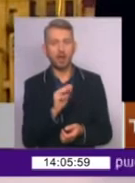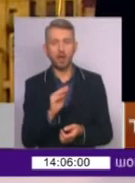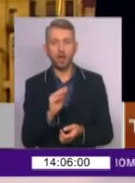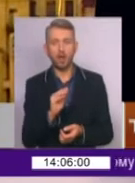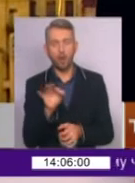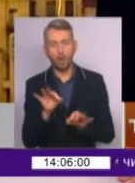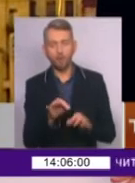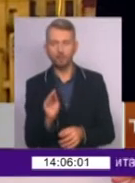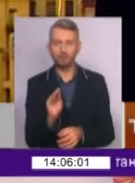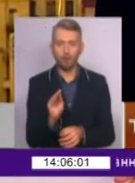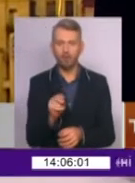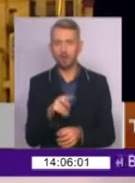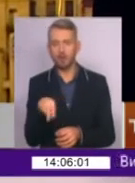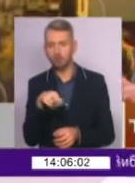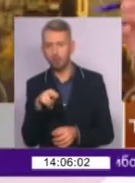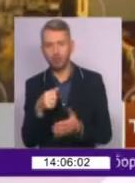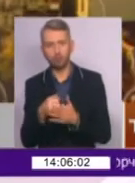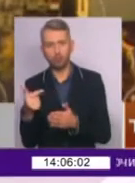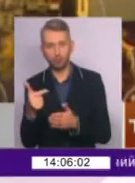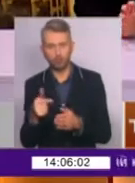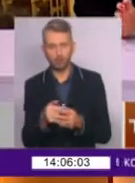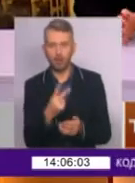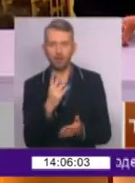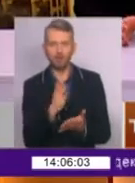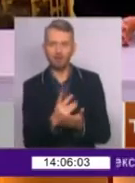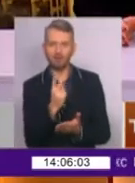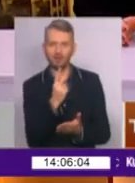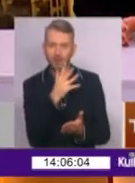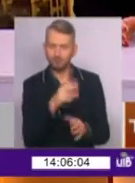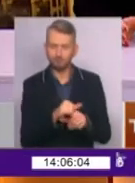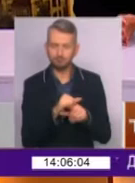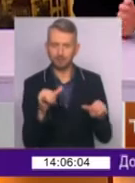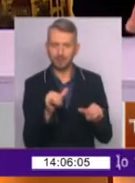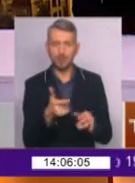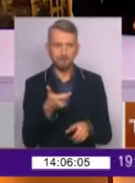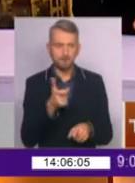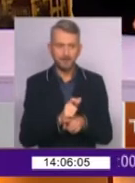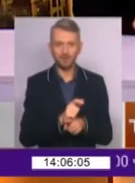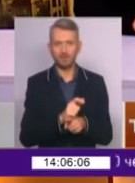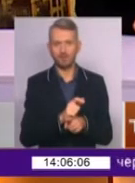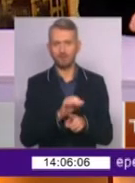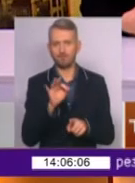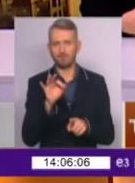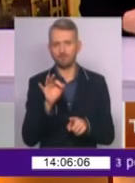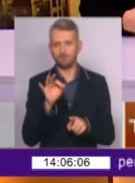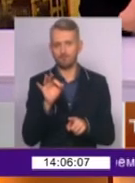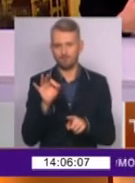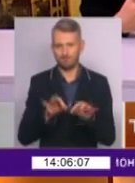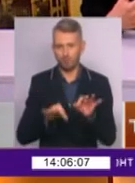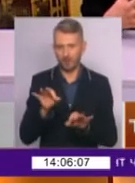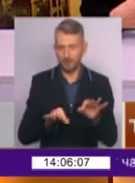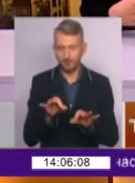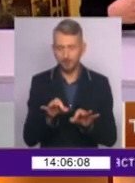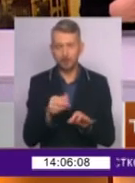жовтень, листопад і до грудня. Є два піки сезонності, більший восени, як правило. Очевидно, це пов'язано